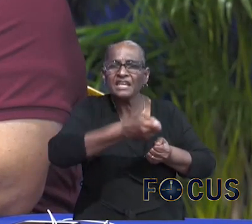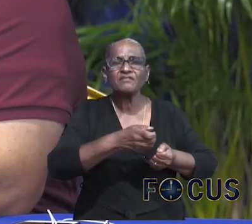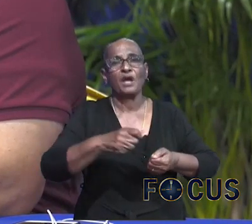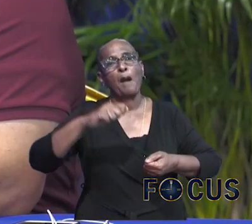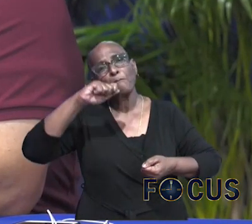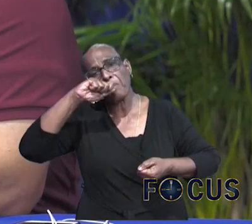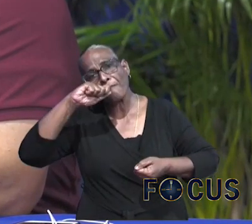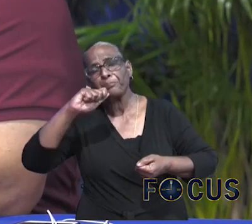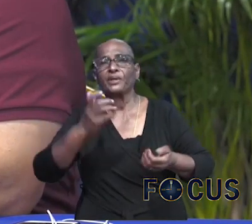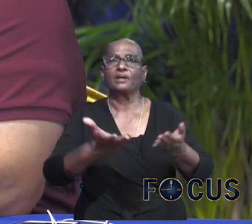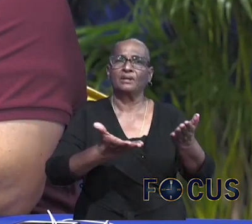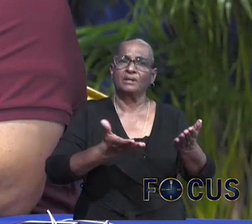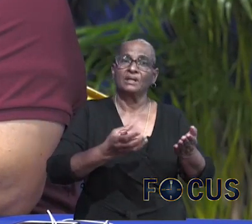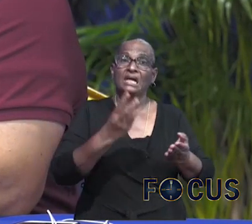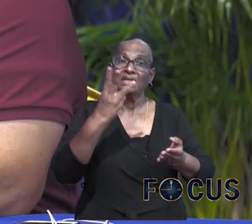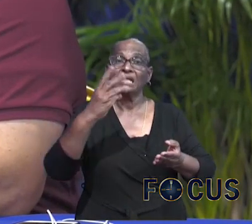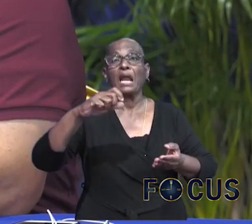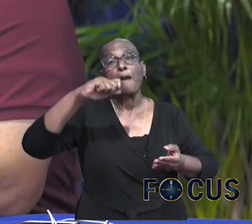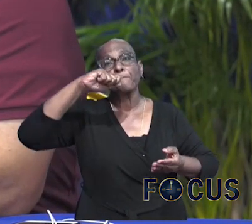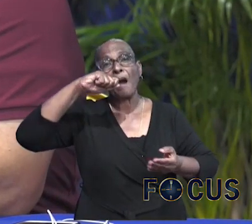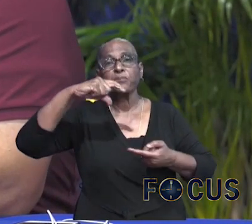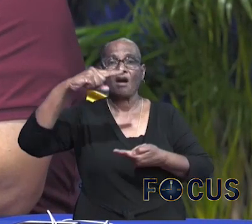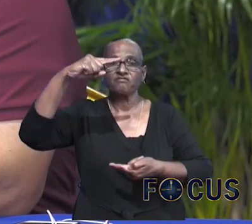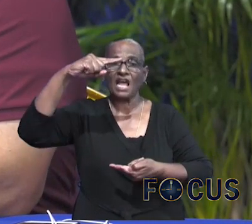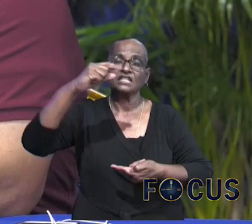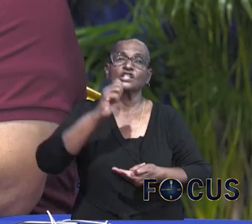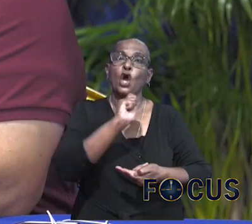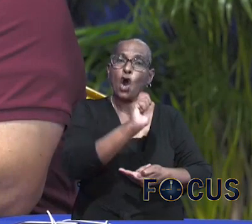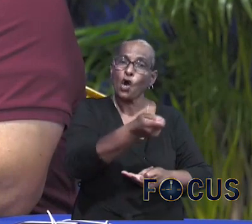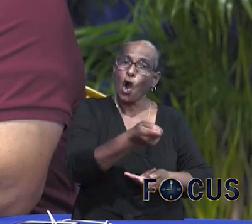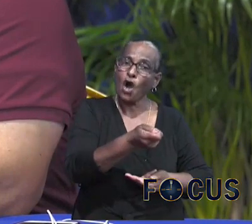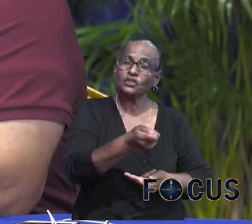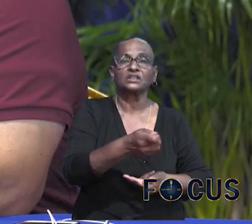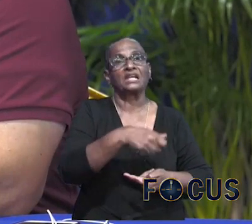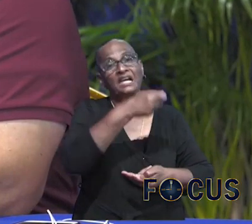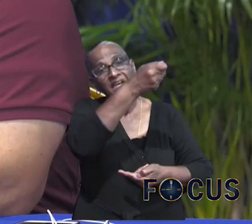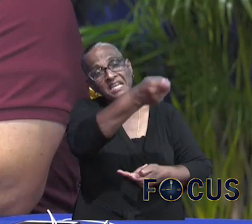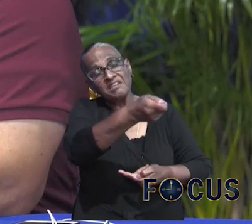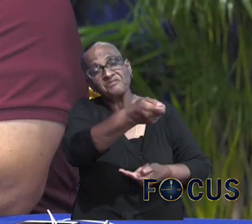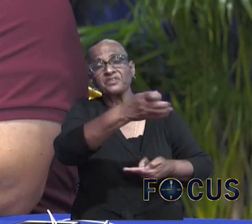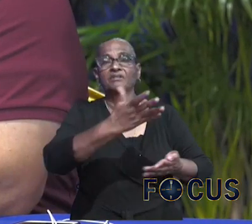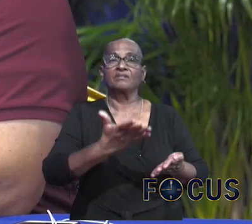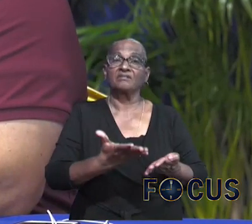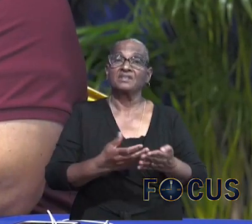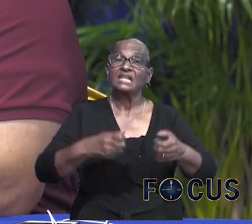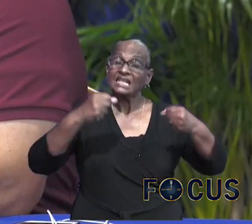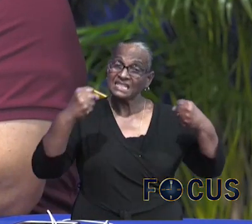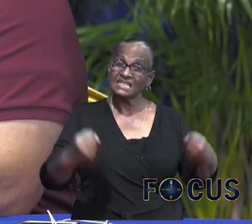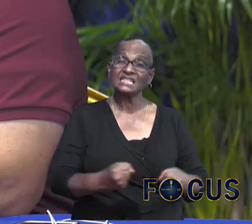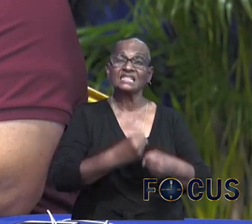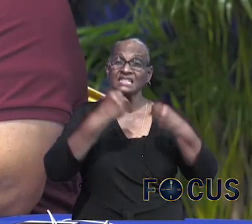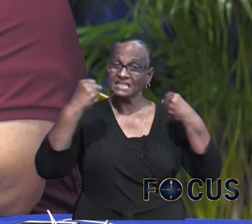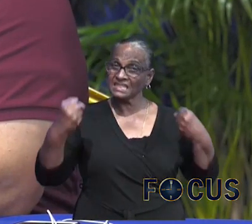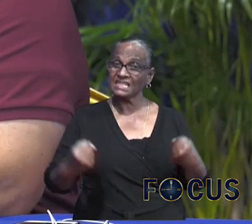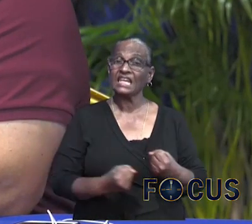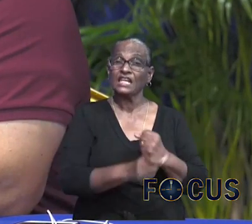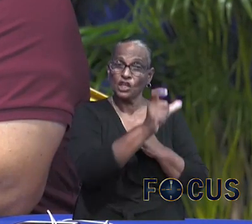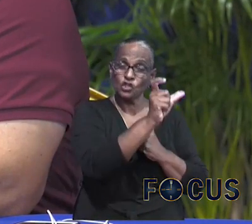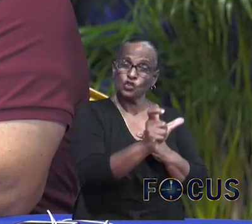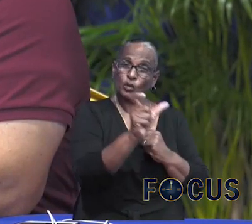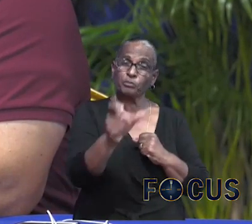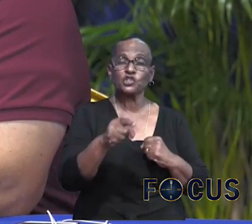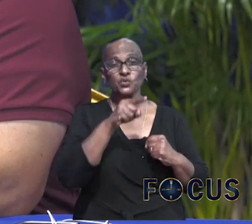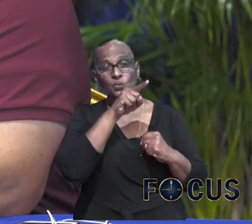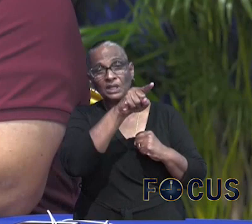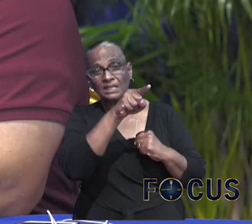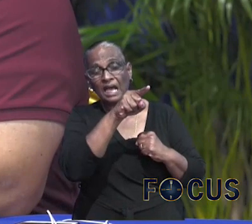Babyvoeding, we hebben gisteren 3 papflessen gekocht, zodat de mensen hun papfles konden krijgen. Ze worden getraind door het personeel van, of die